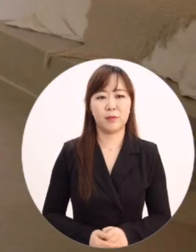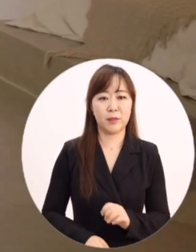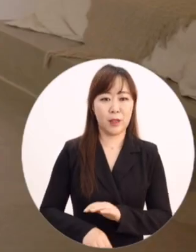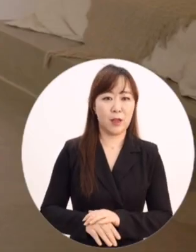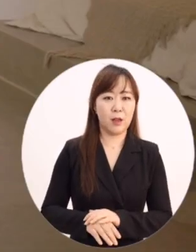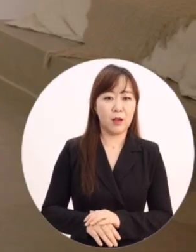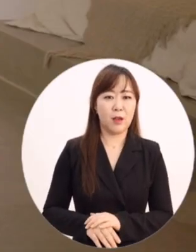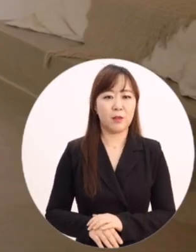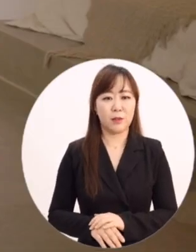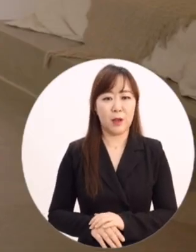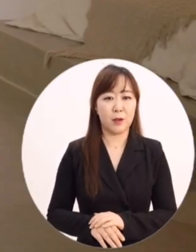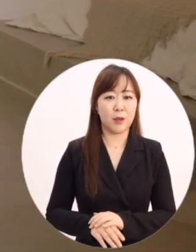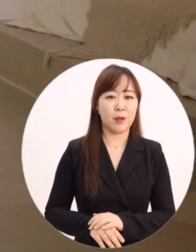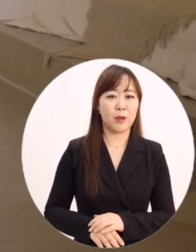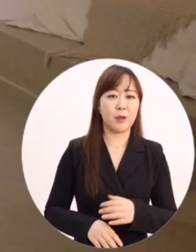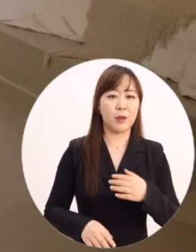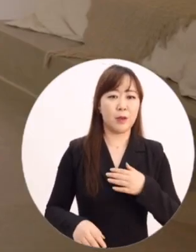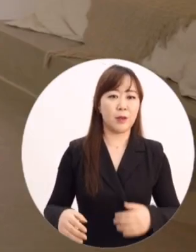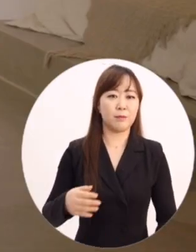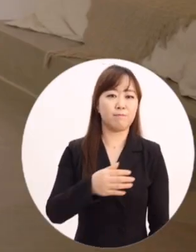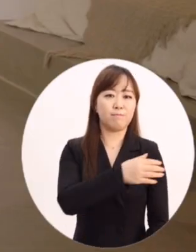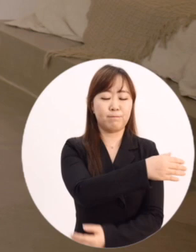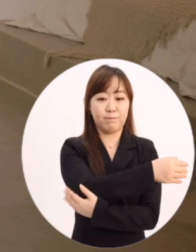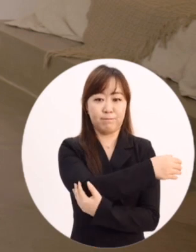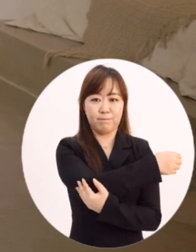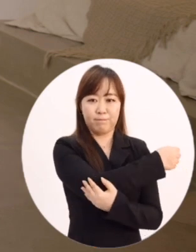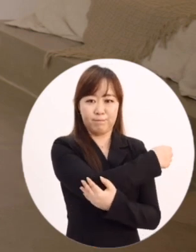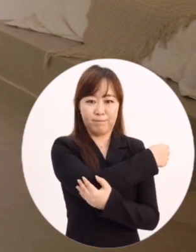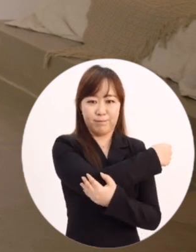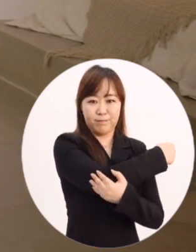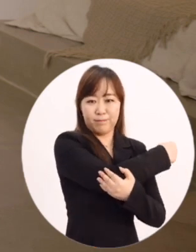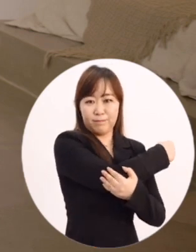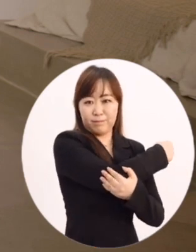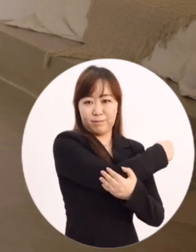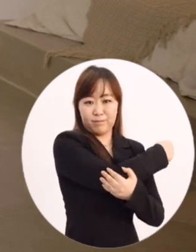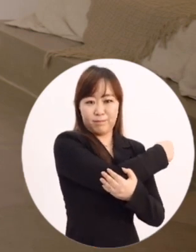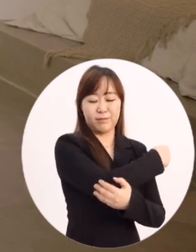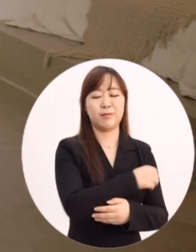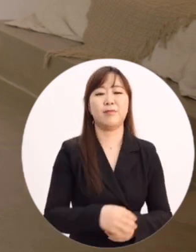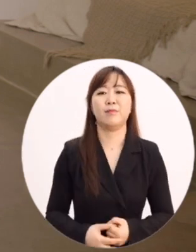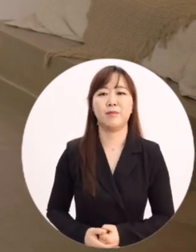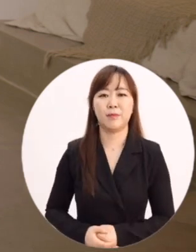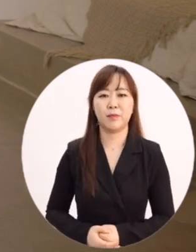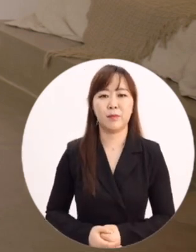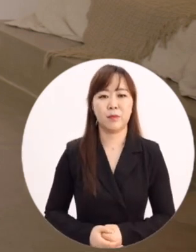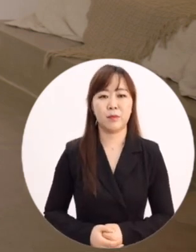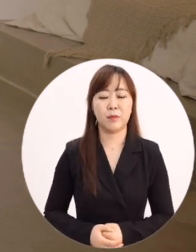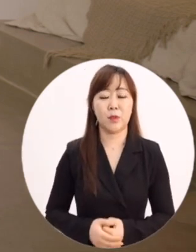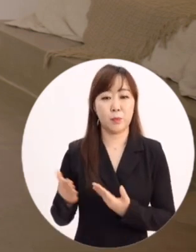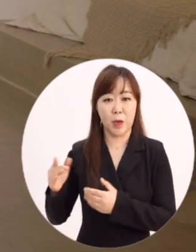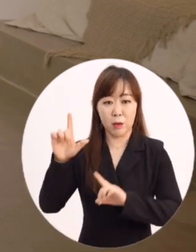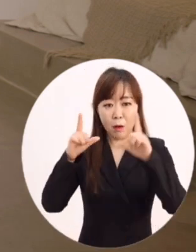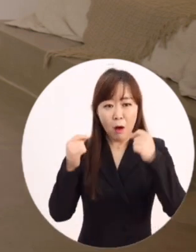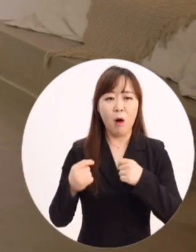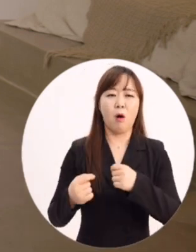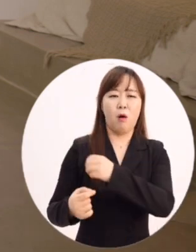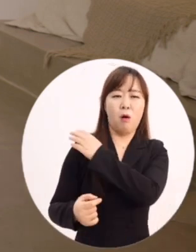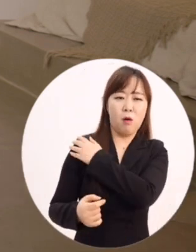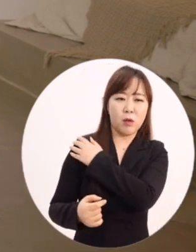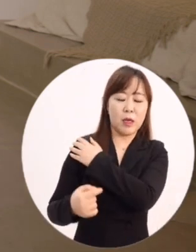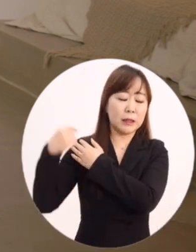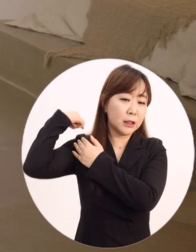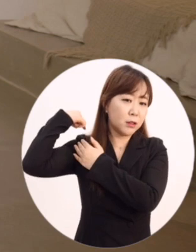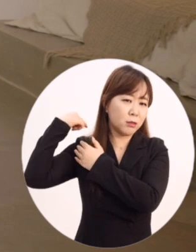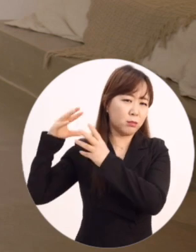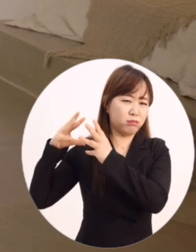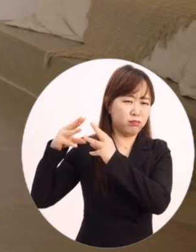한 팔을 가슴 앞에서 교차하여 반대 팔로 지그시 당깁니다. 어깨와 등 주위가